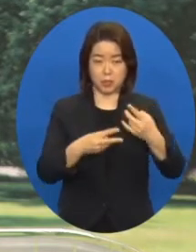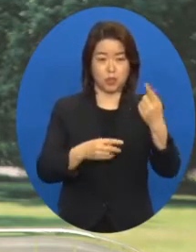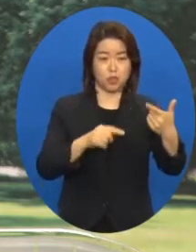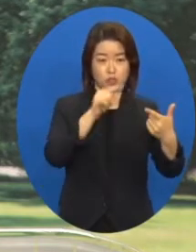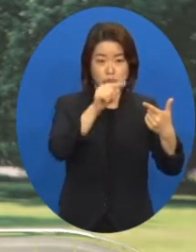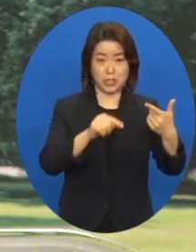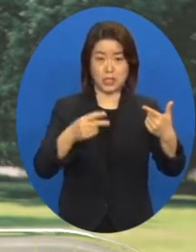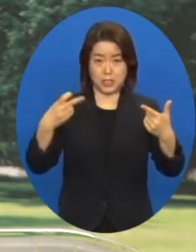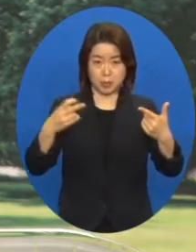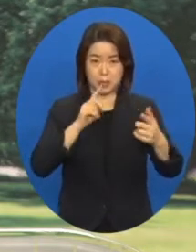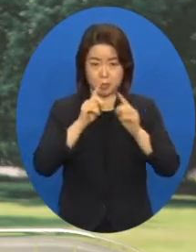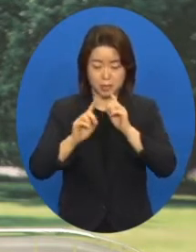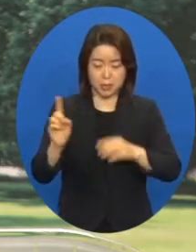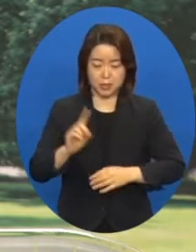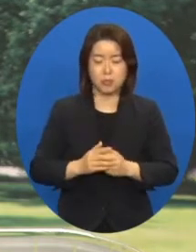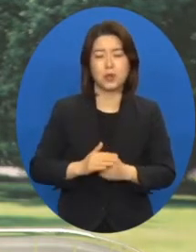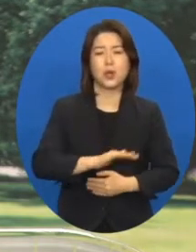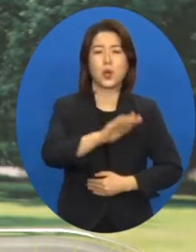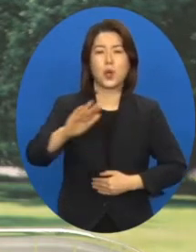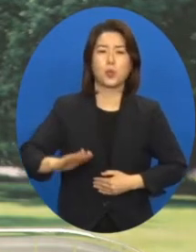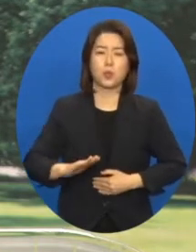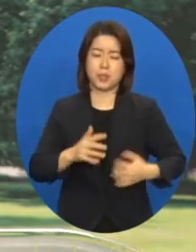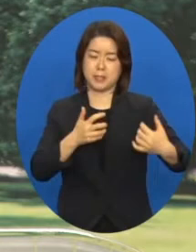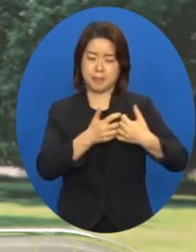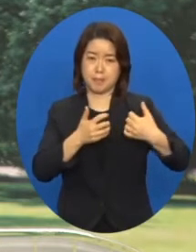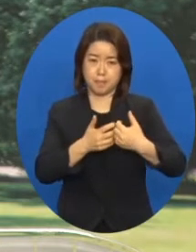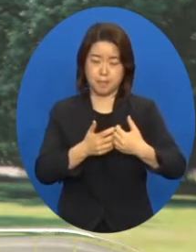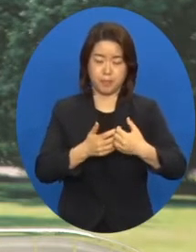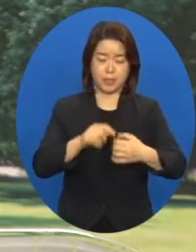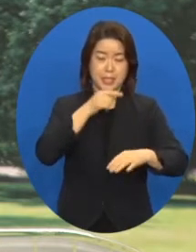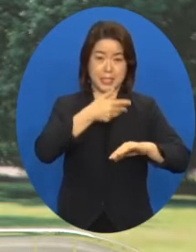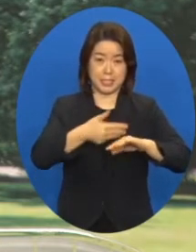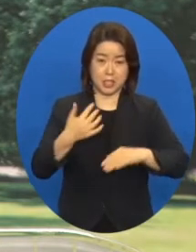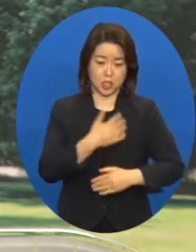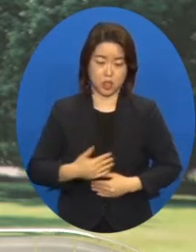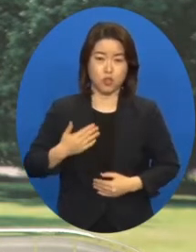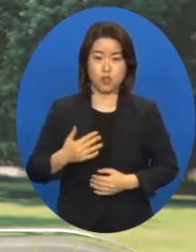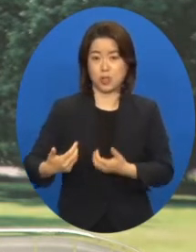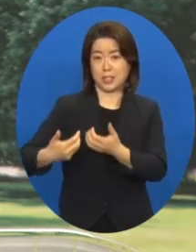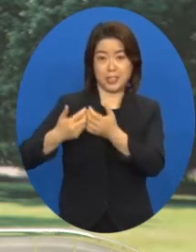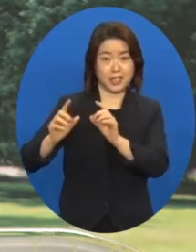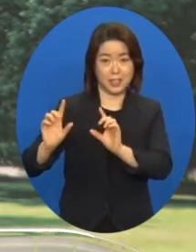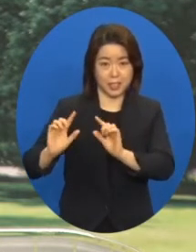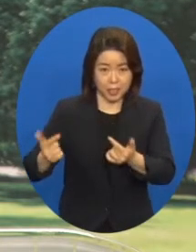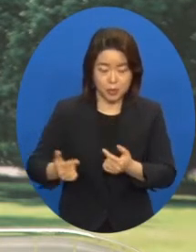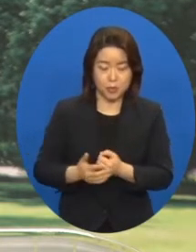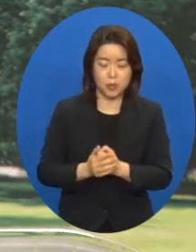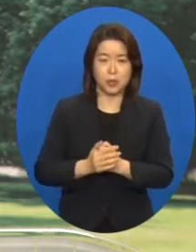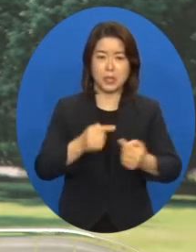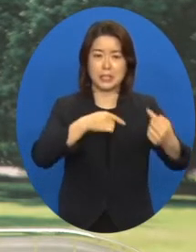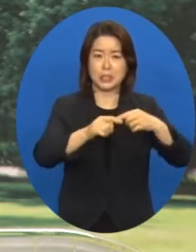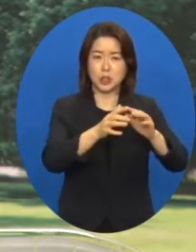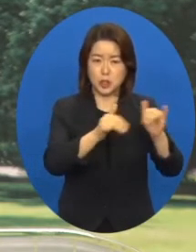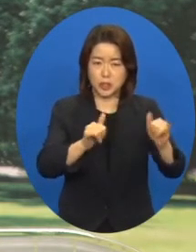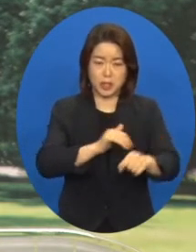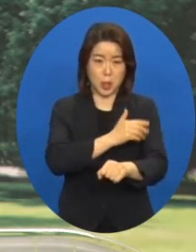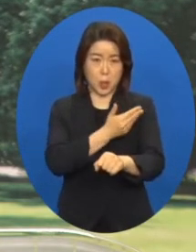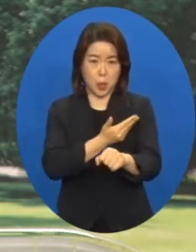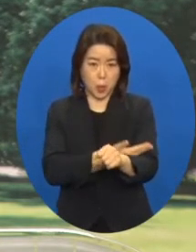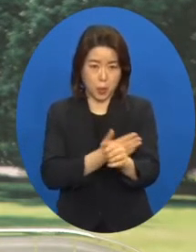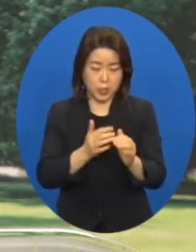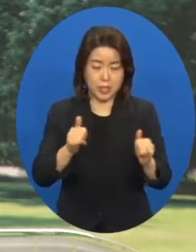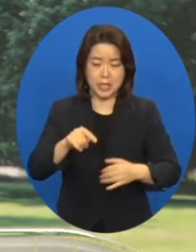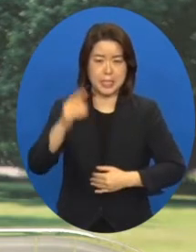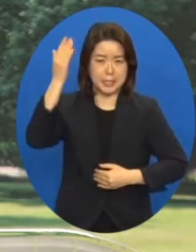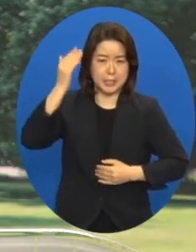말씀해 보면 우리의 씨름은 혈과 육을 상대하는 것이 아니오 통치자들과 권세들과 이